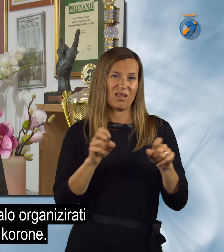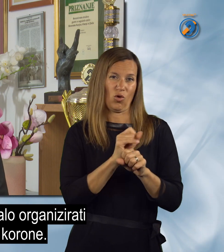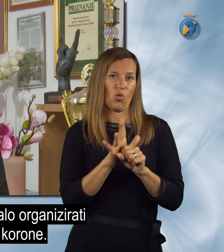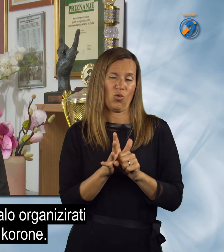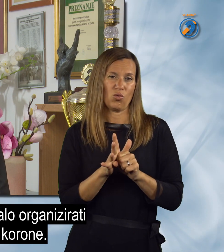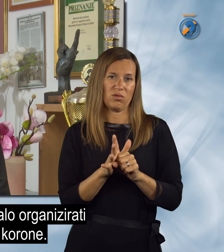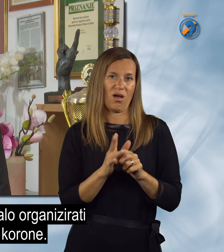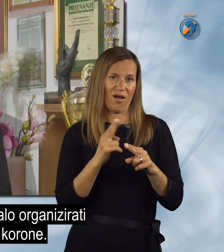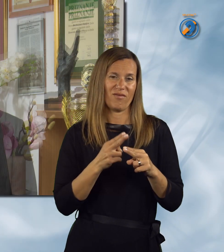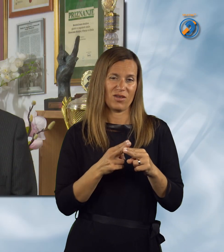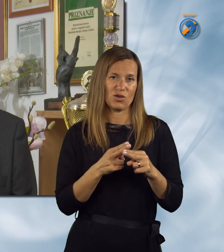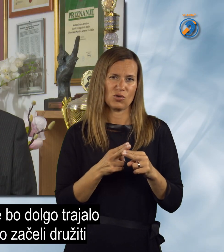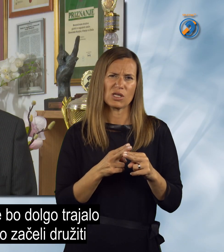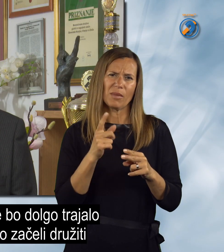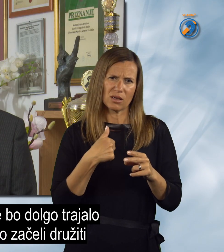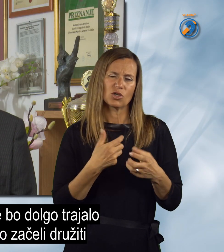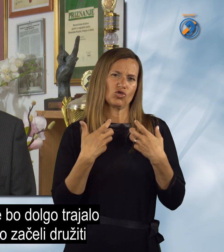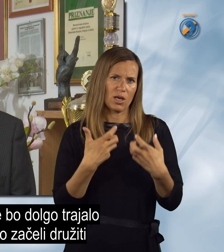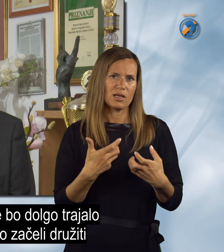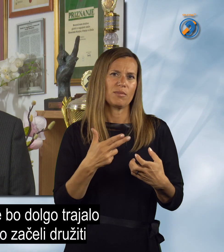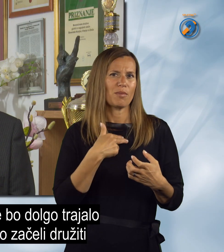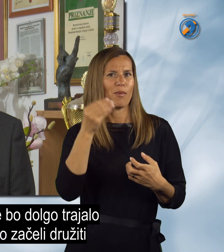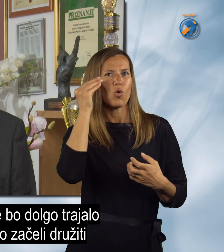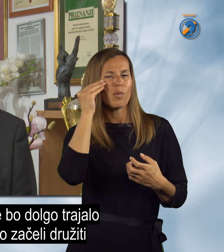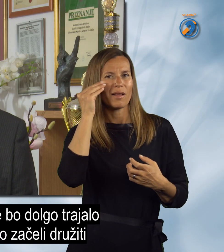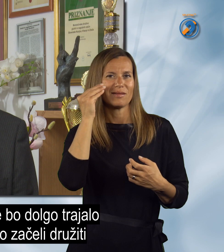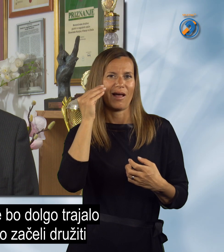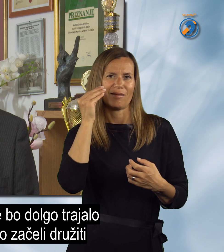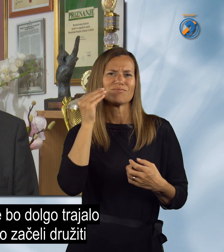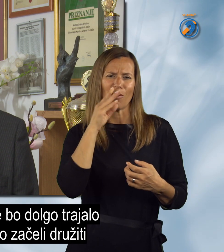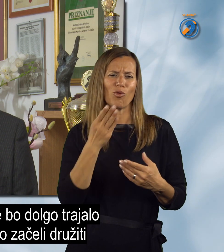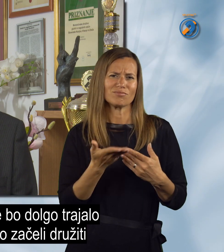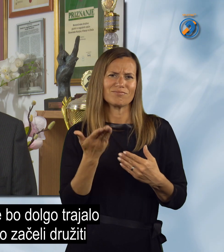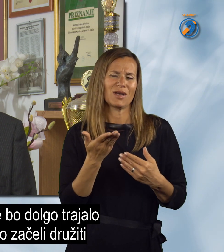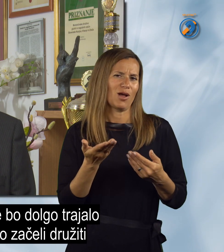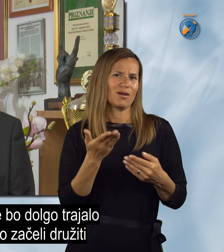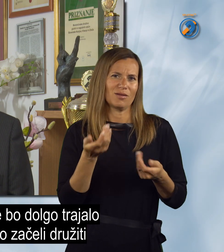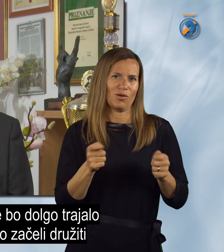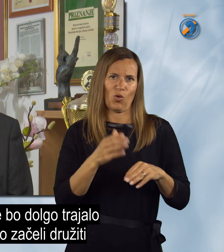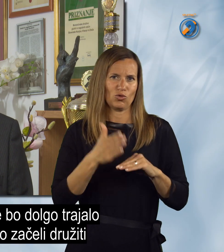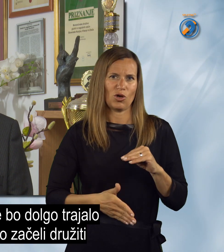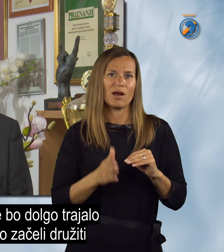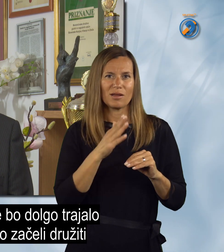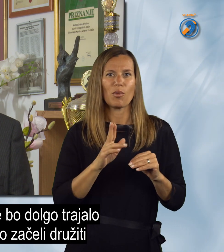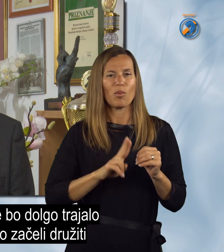zaradi koronavirusa in imam upanje, da to ne bo dolgo trajalo in da se